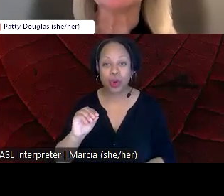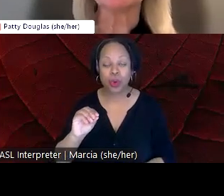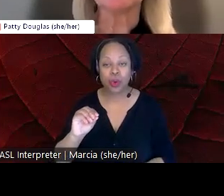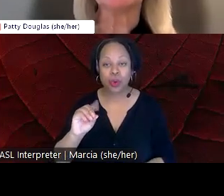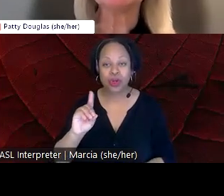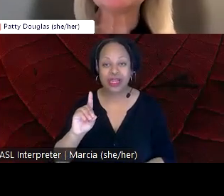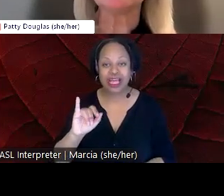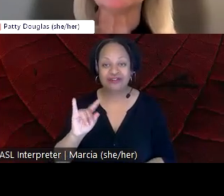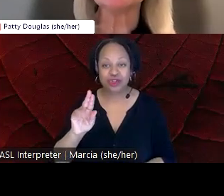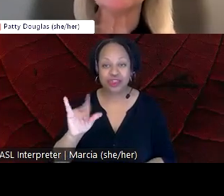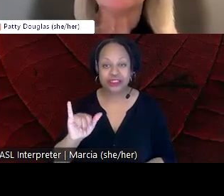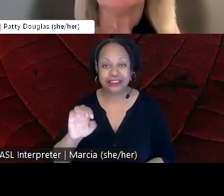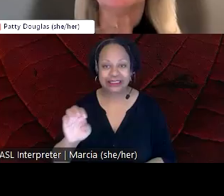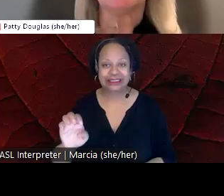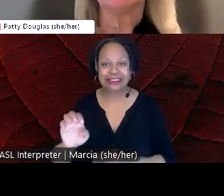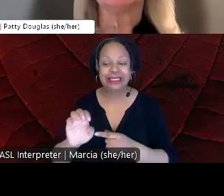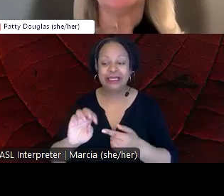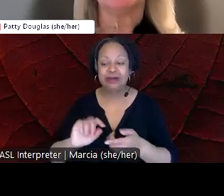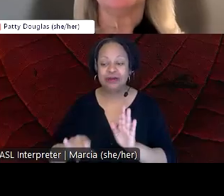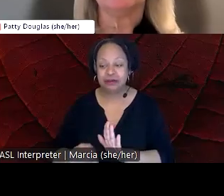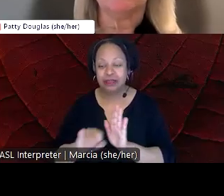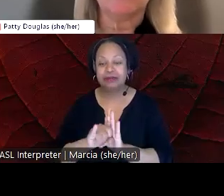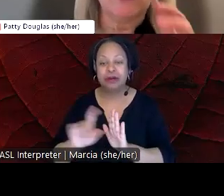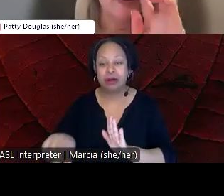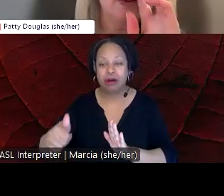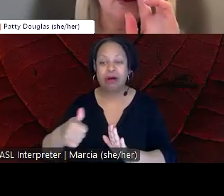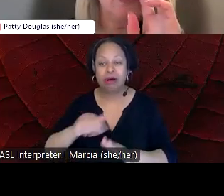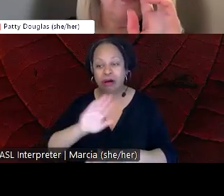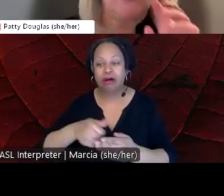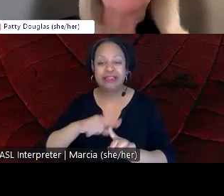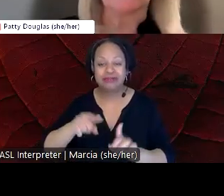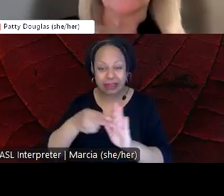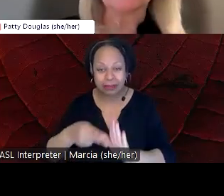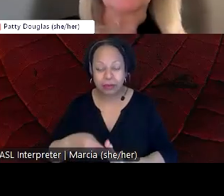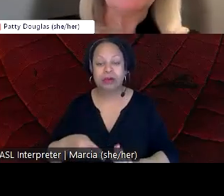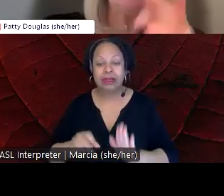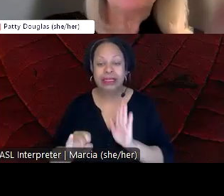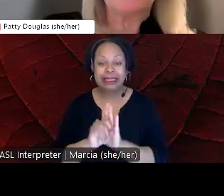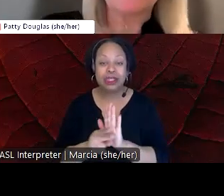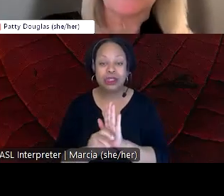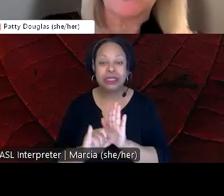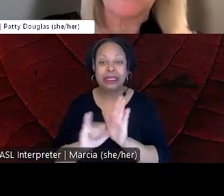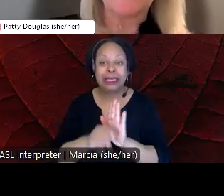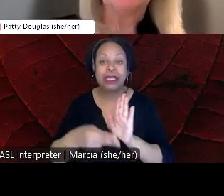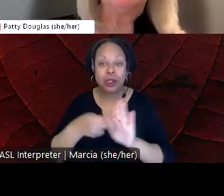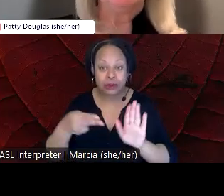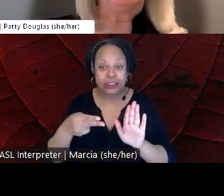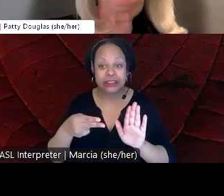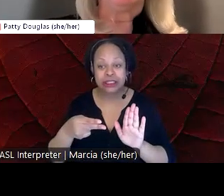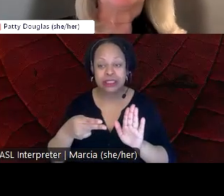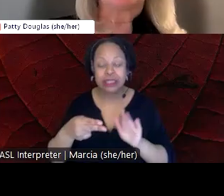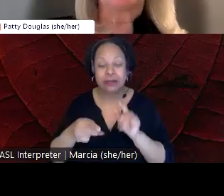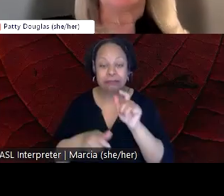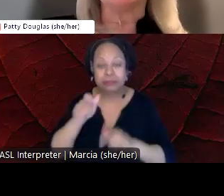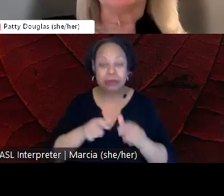diagnoses or qui identities renvoie à that toutes ces are sort of identités thought ces étiquettes qu'on estime ne